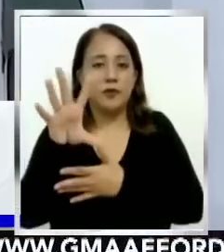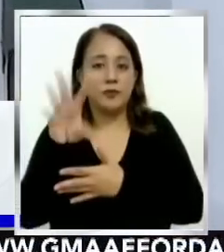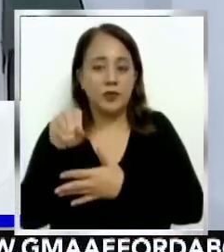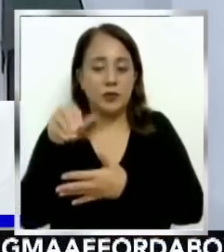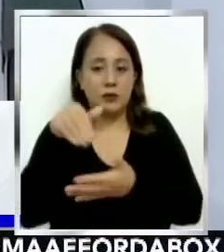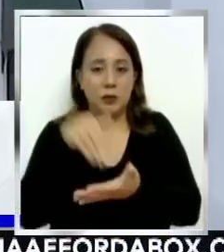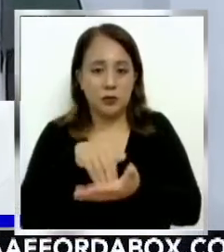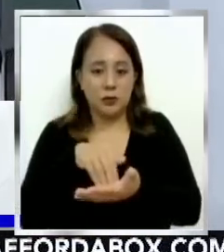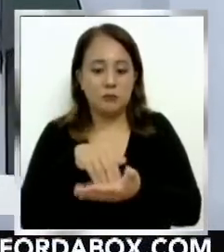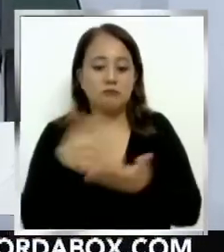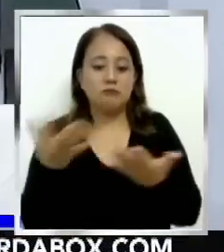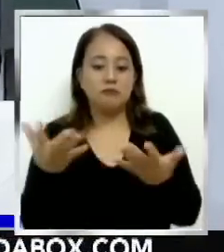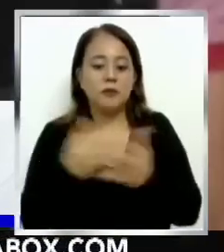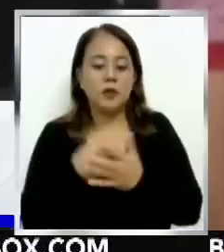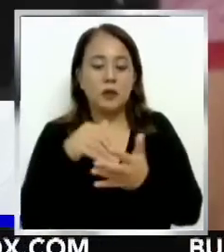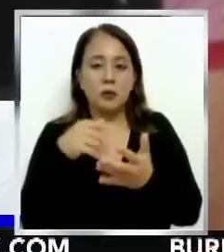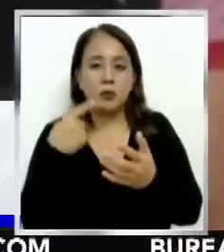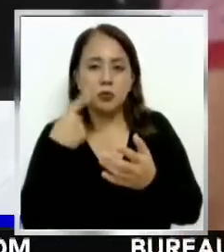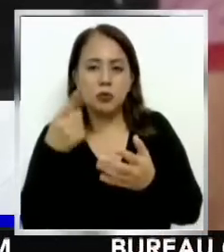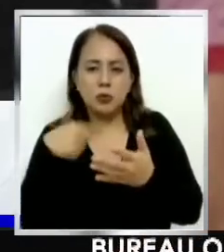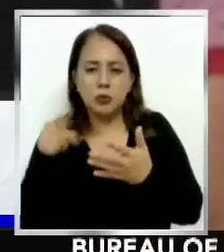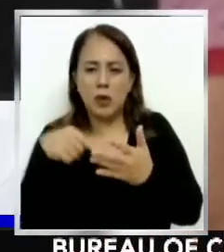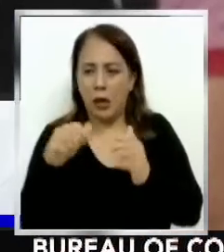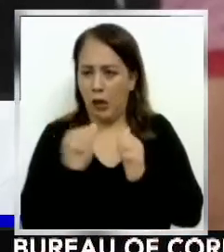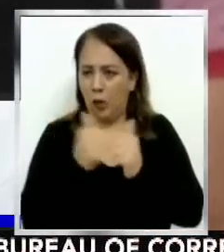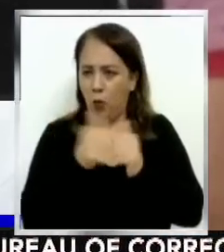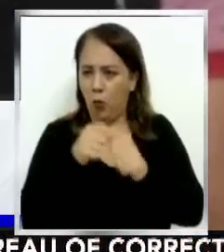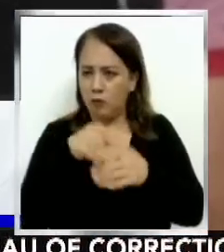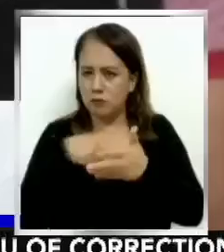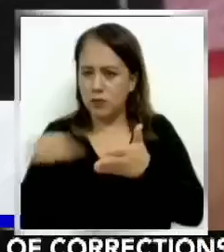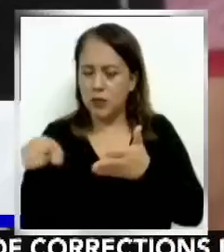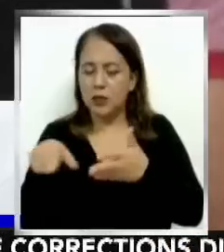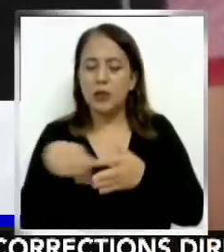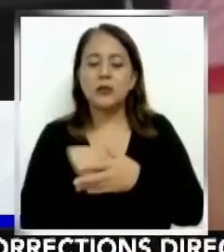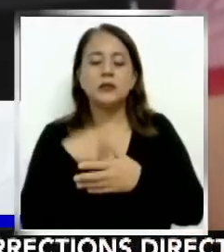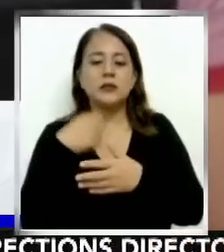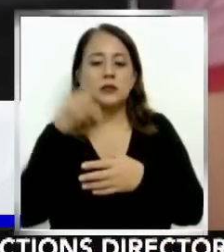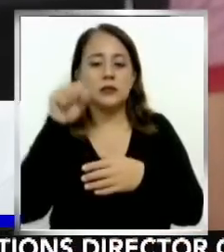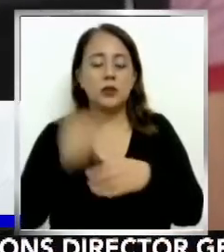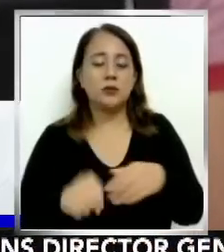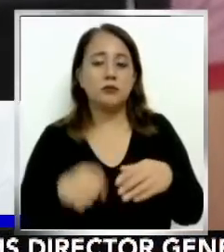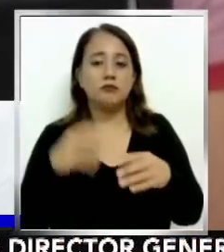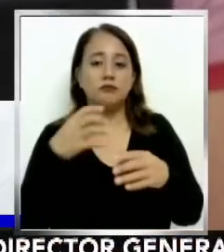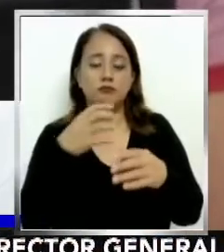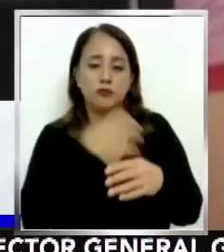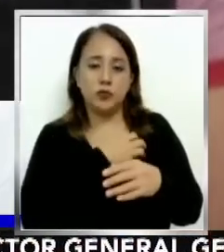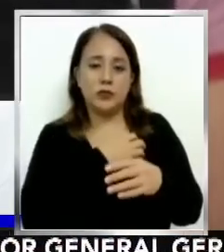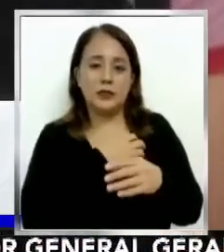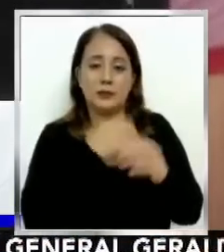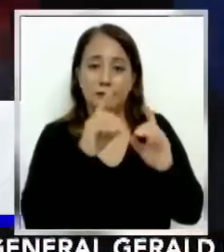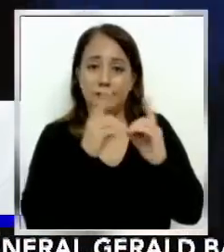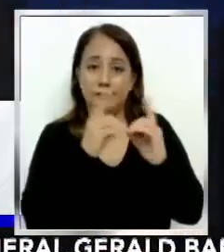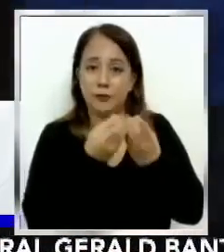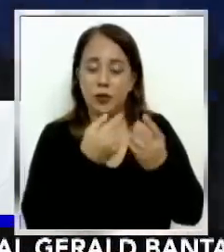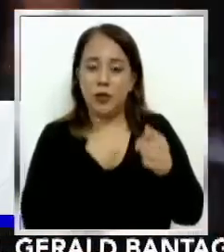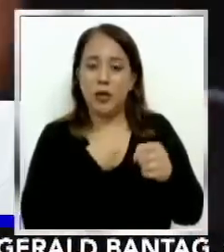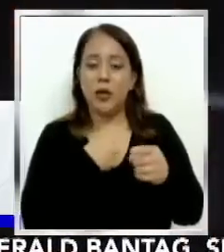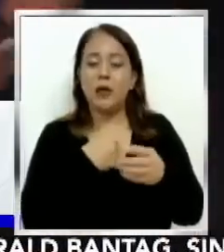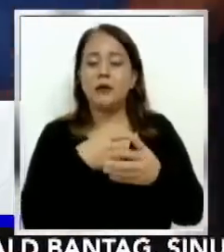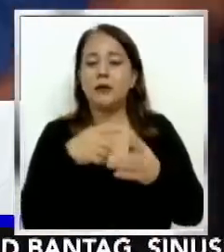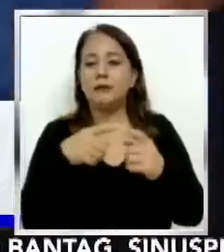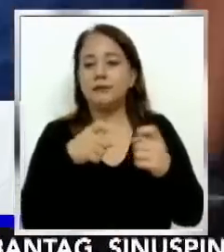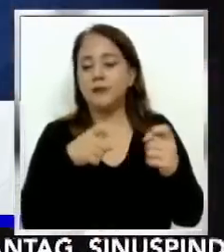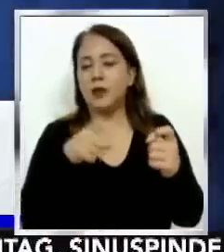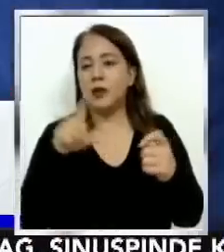Bureau of Corrections kung paano ito nagawa. Ang Southern Police District naman, nakikipag-ugnay na raw sa Anti-Money Laundering Council para matukoy ang money trail